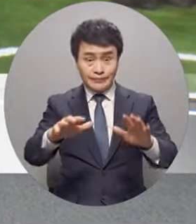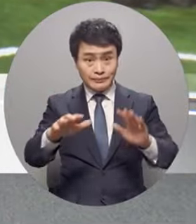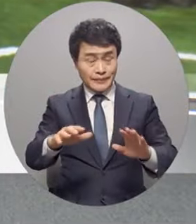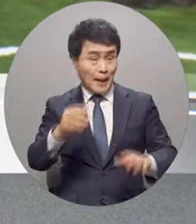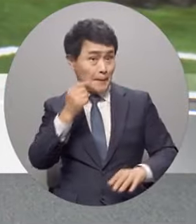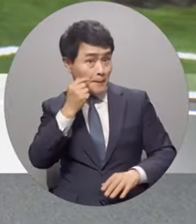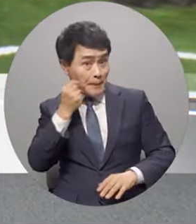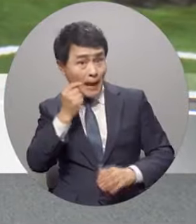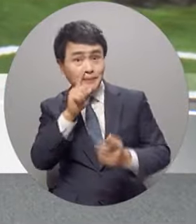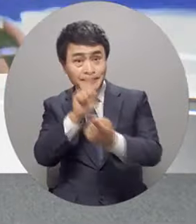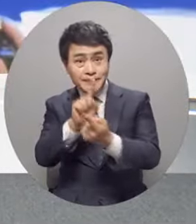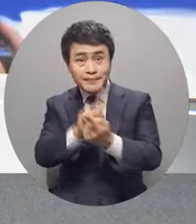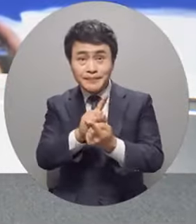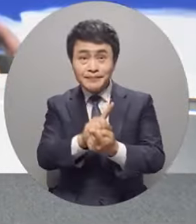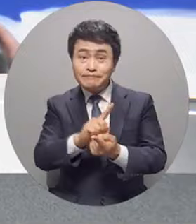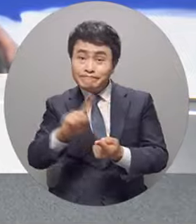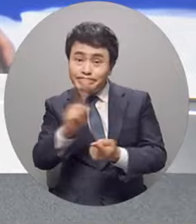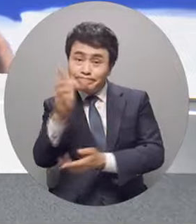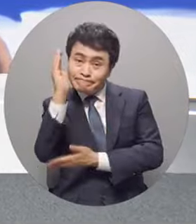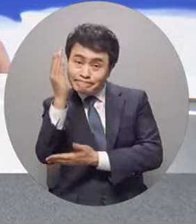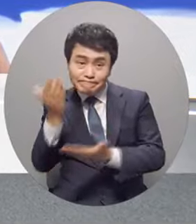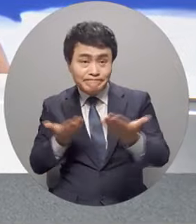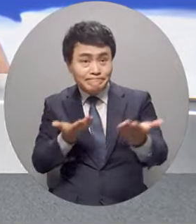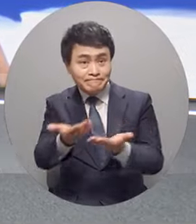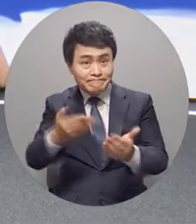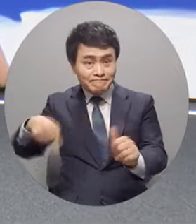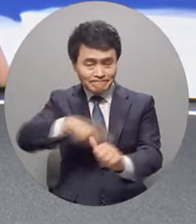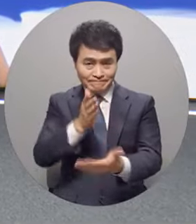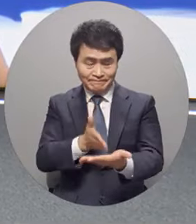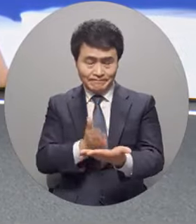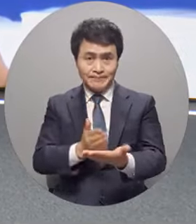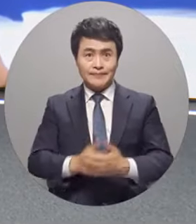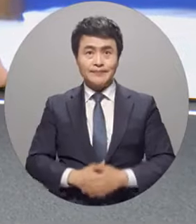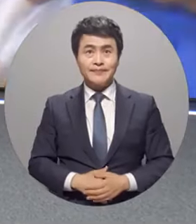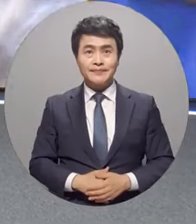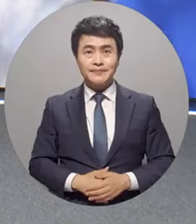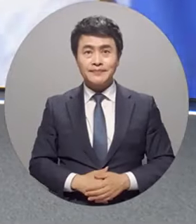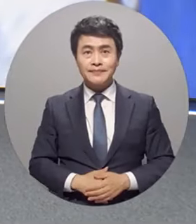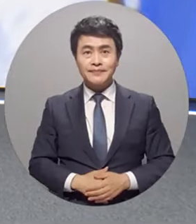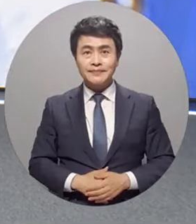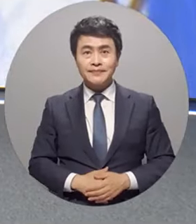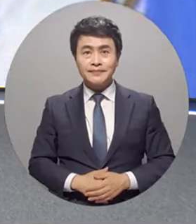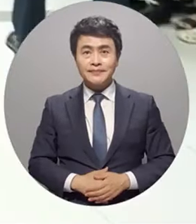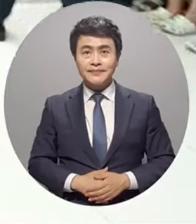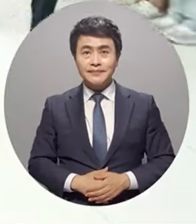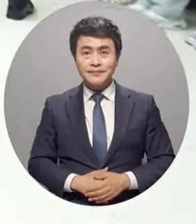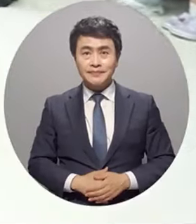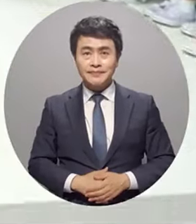팬미팅을 가졌는데요. 어떤 얘기들이 오갔을까요? 박재용 기자가 보도합니다.